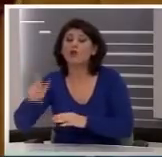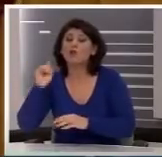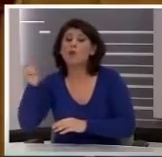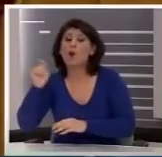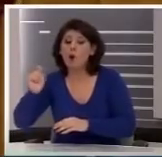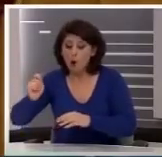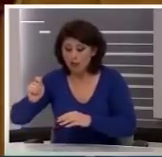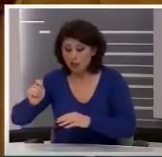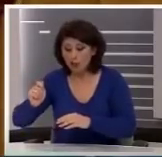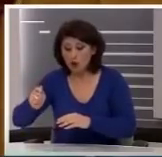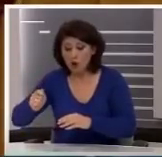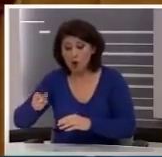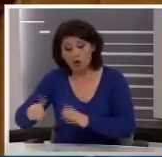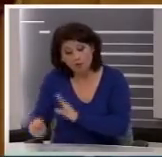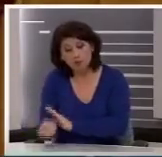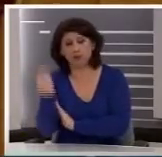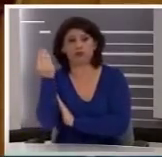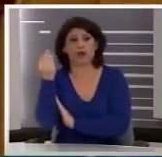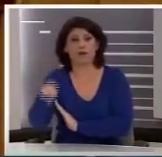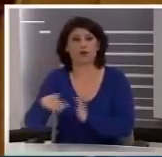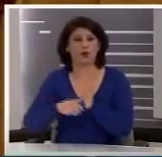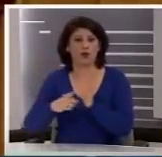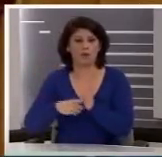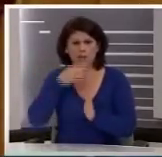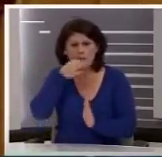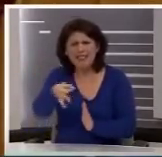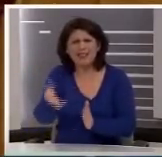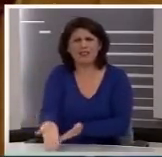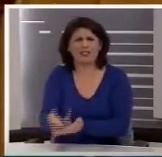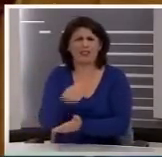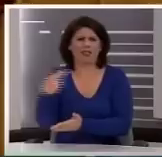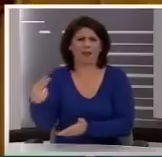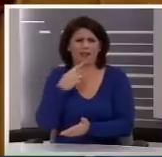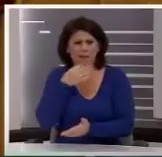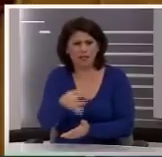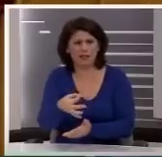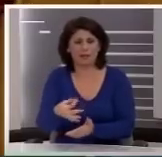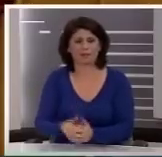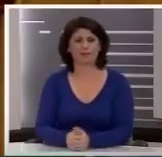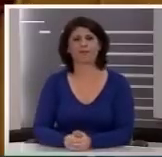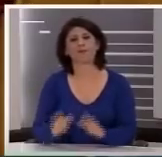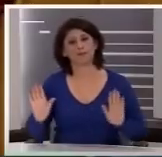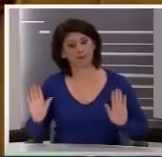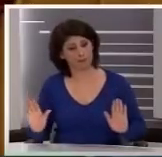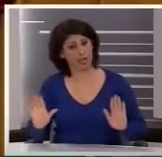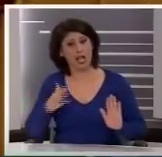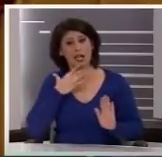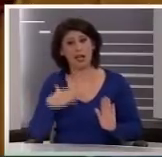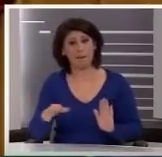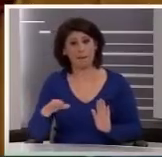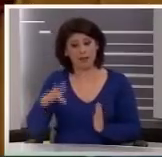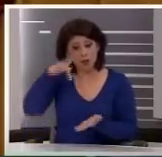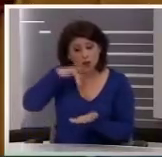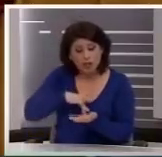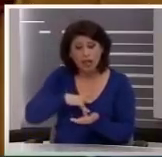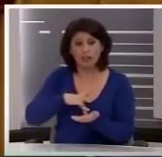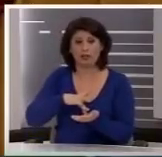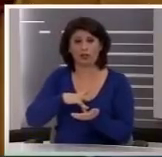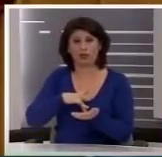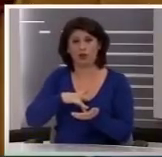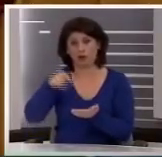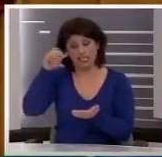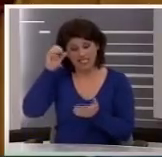τέκνο είναι οι επιλογές αυτές. Και γι' αυτά πέστε κάτι. Άρα λοιπόν, επειδή ο πυρήνας, θα έλεγα η αιχμή του